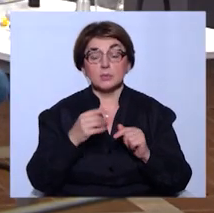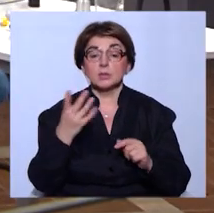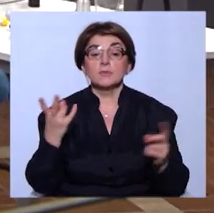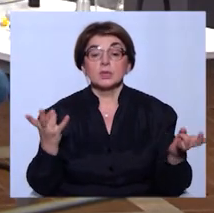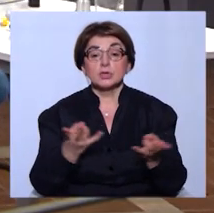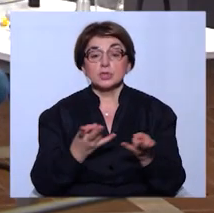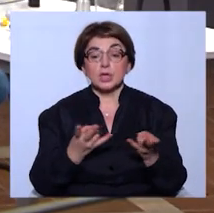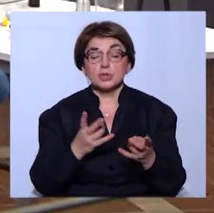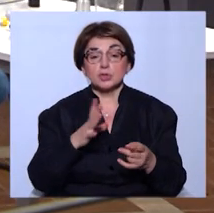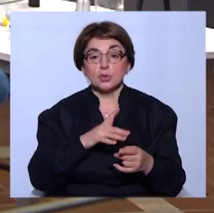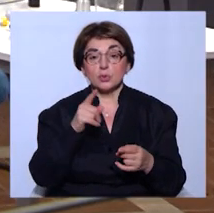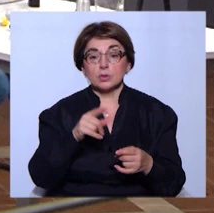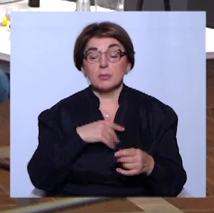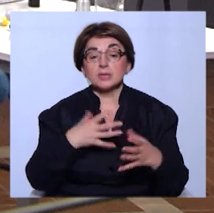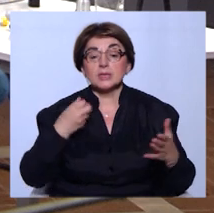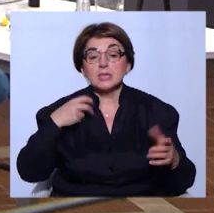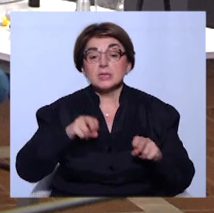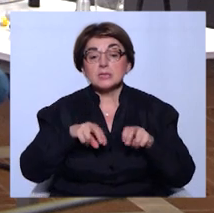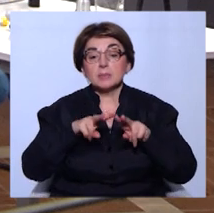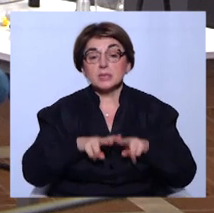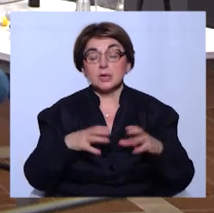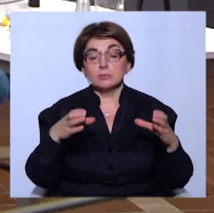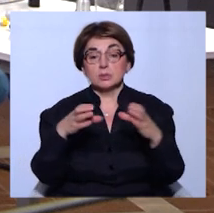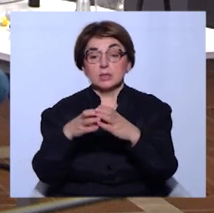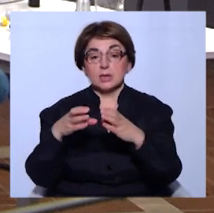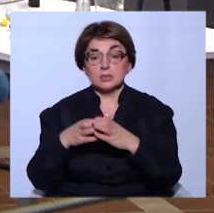მოდი ნახშირწყალბადებს შემოგთავაზებთ.